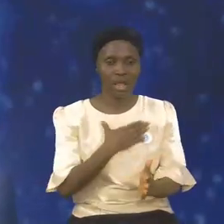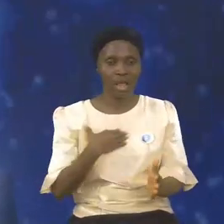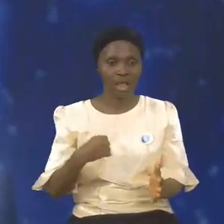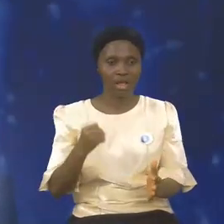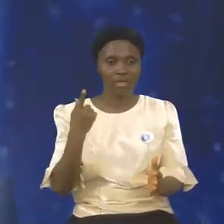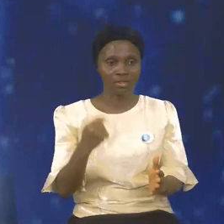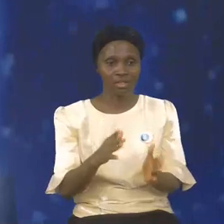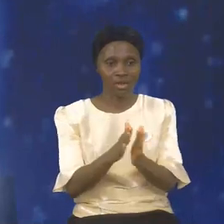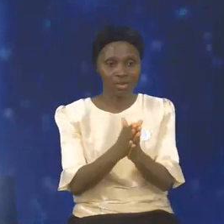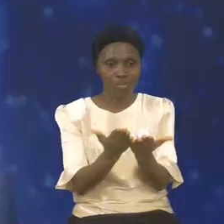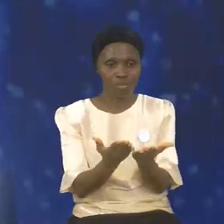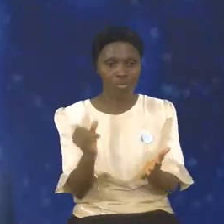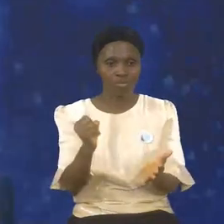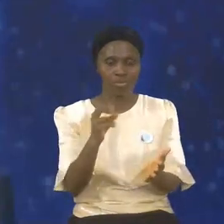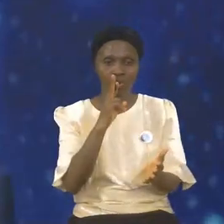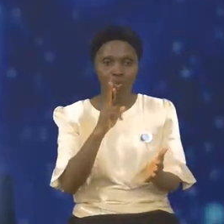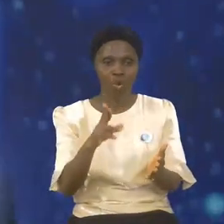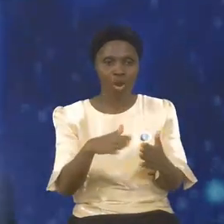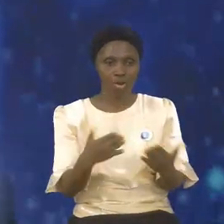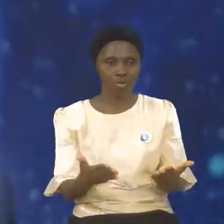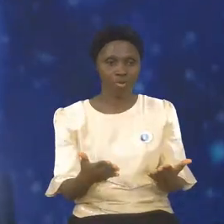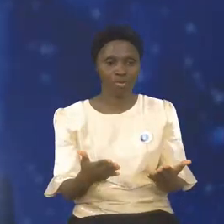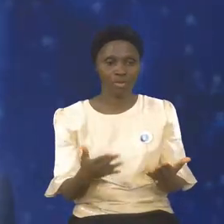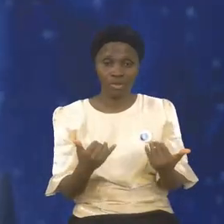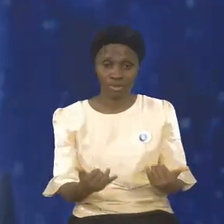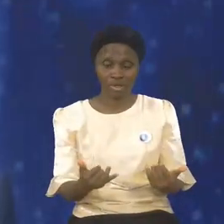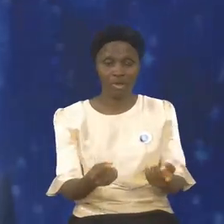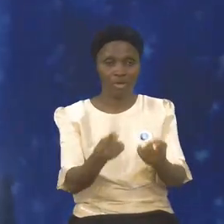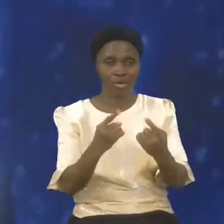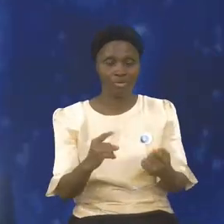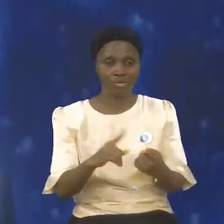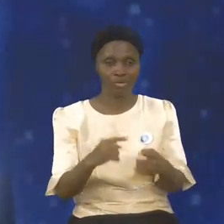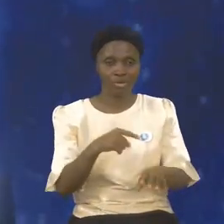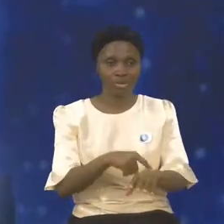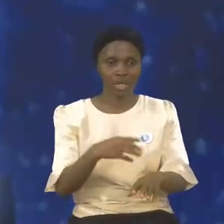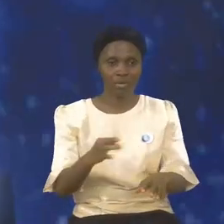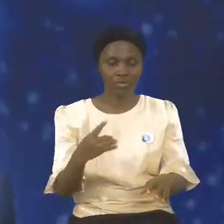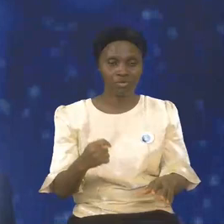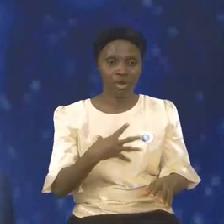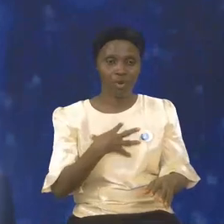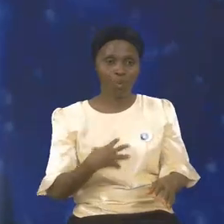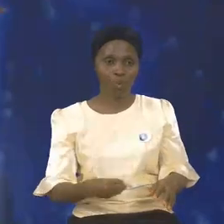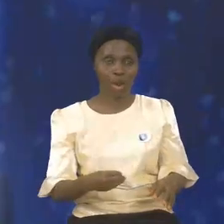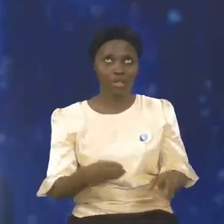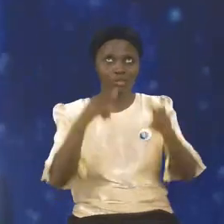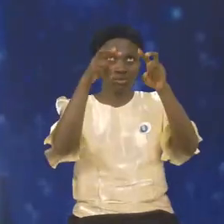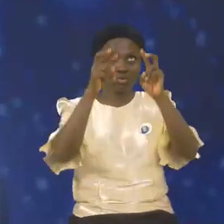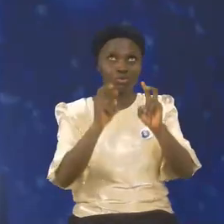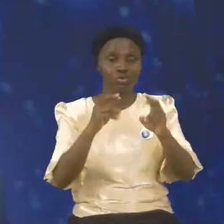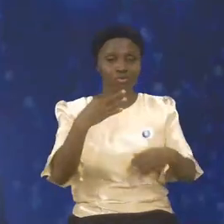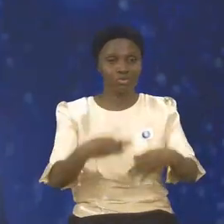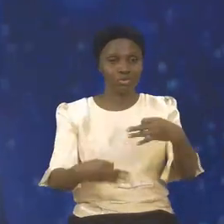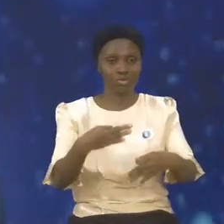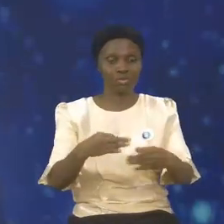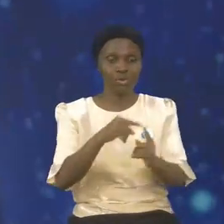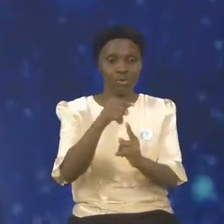les juges s'assient et les livres furent maintenant il